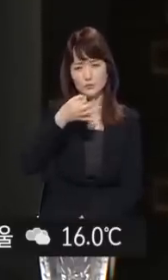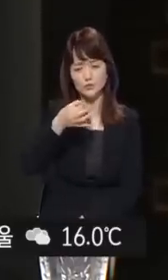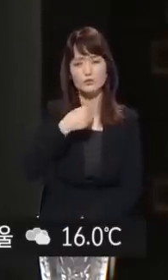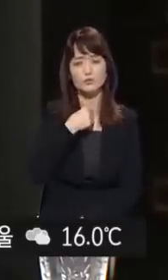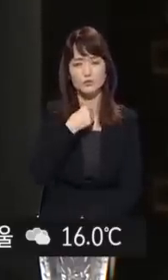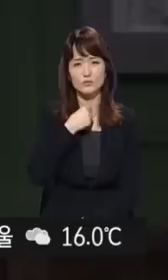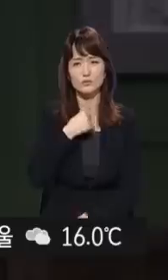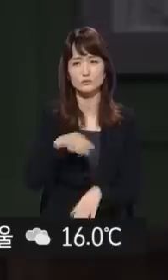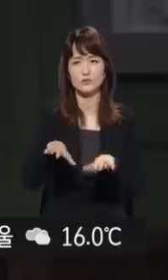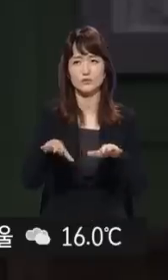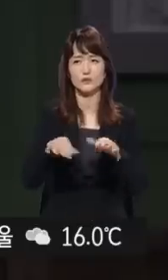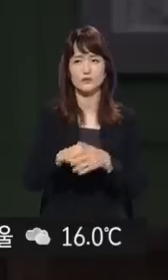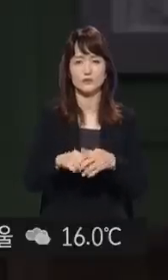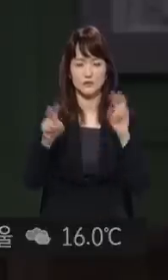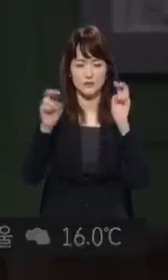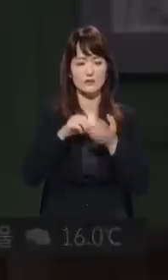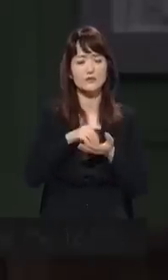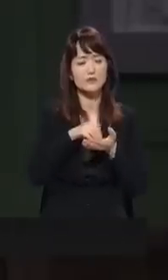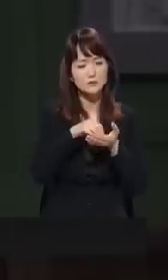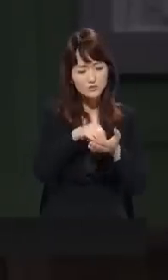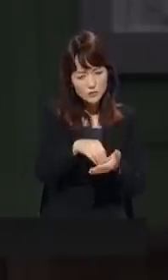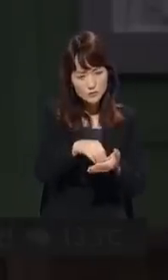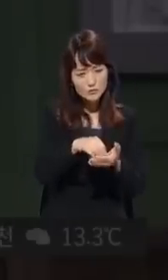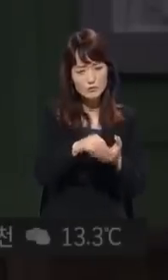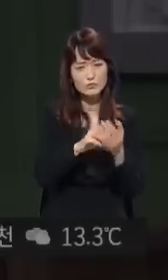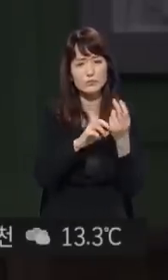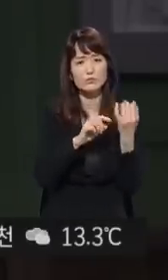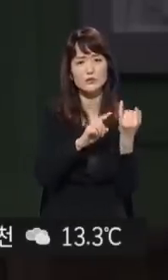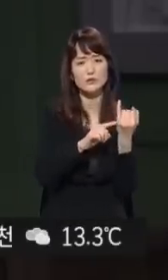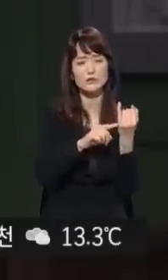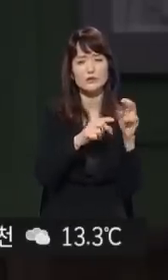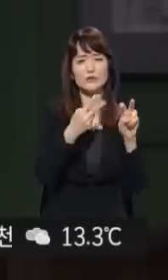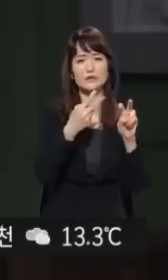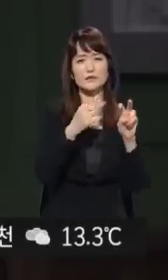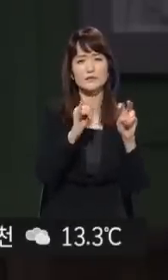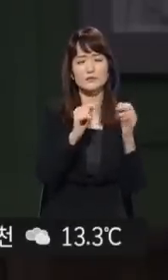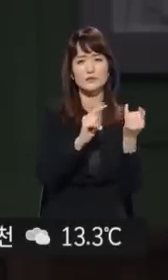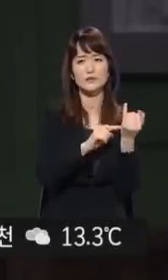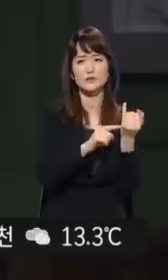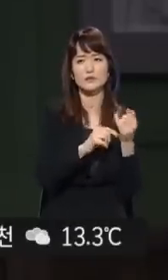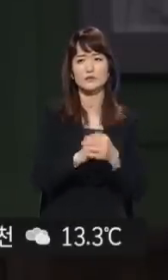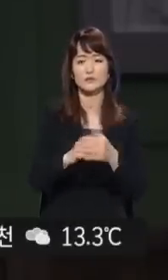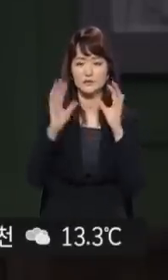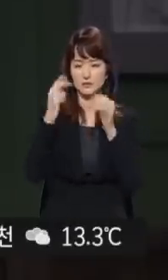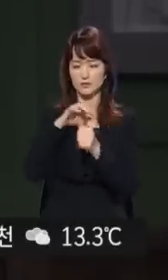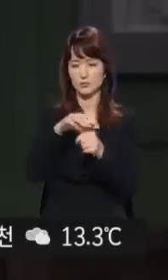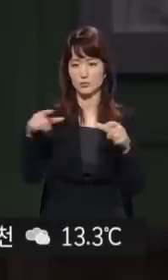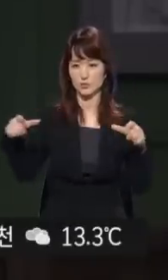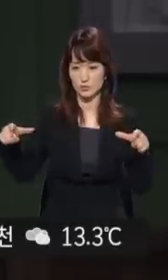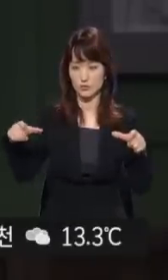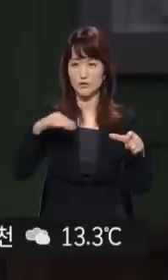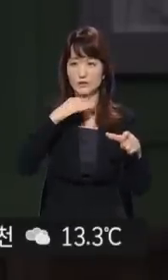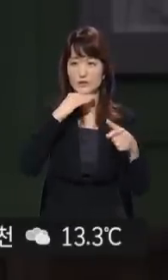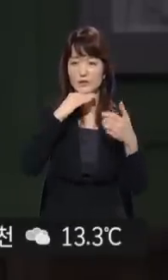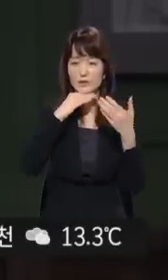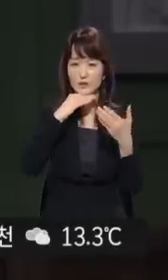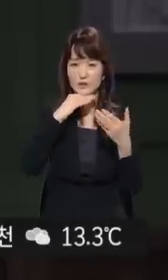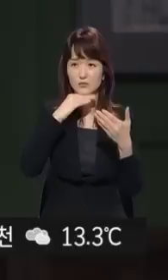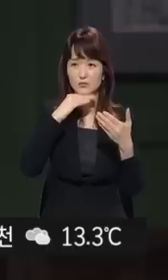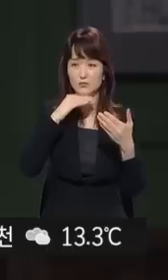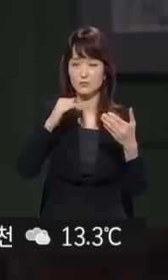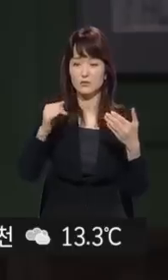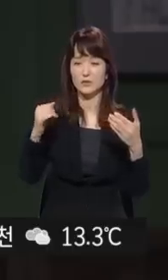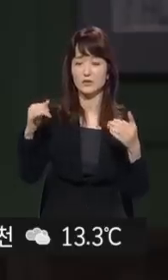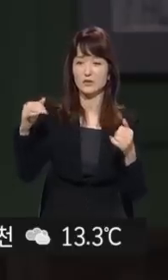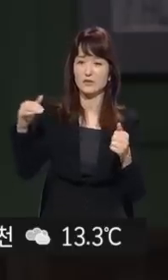이번에는 막취업한 20대 여성의 사건입니다 사실 얼마 전에 그 어린이 보호구역에서도 9살 학생이 숨졌다는 소식 전해드린지 얼마 되지